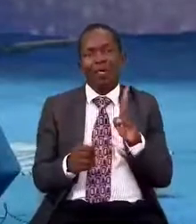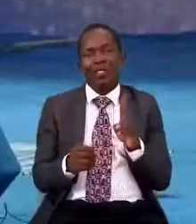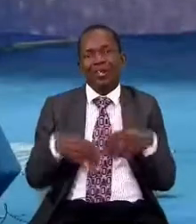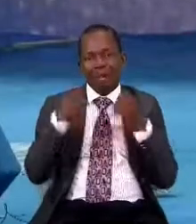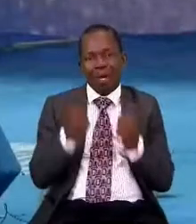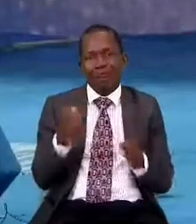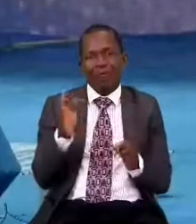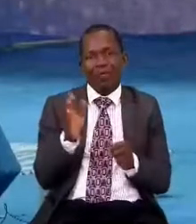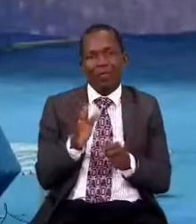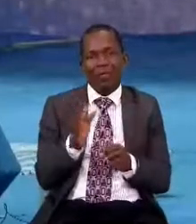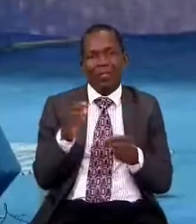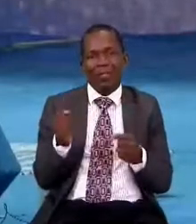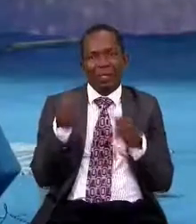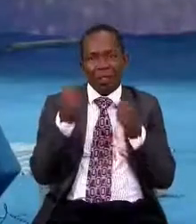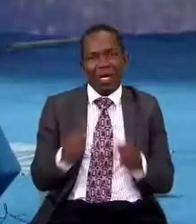vaincre